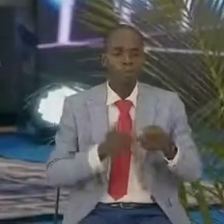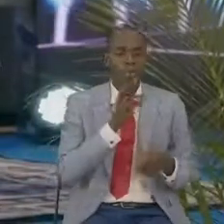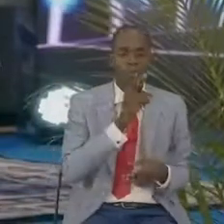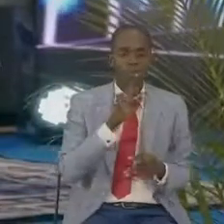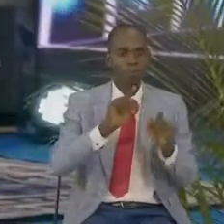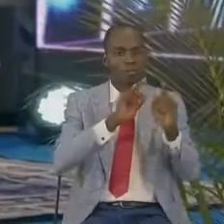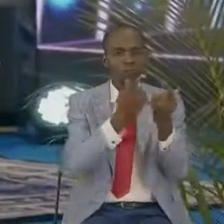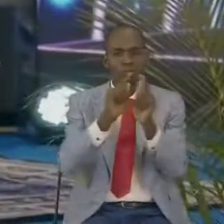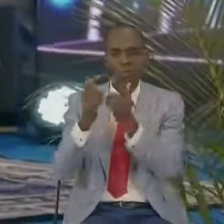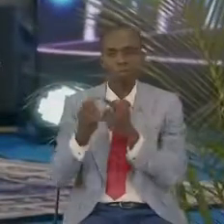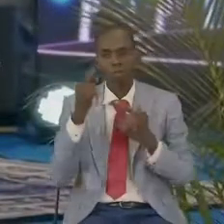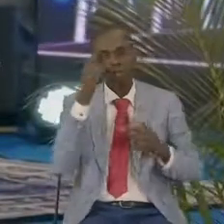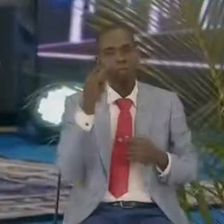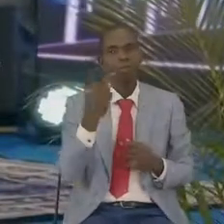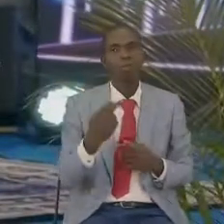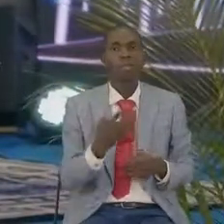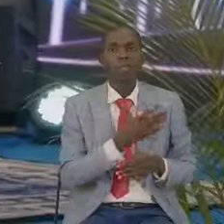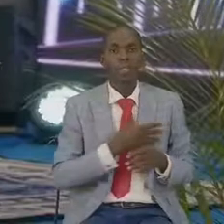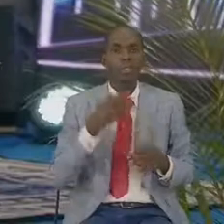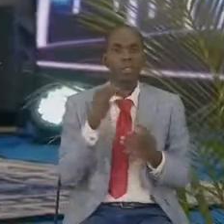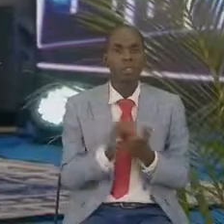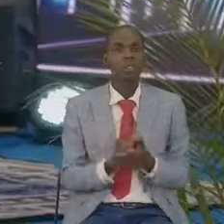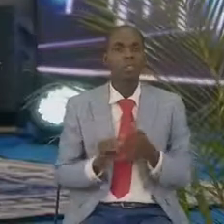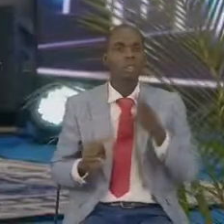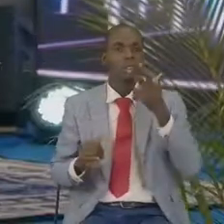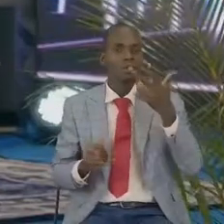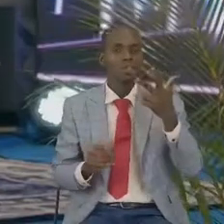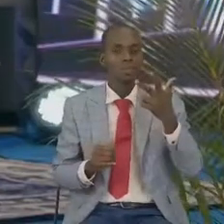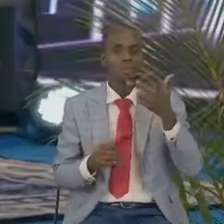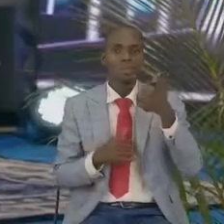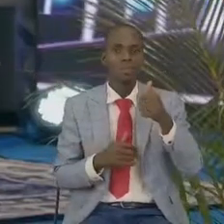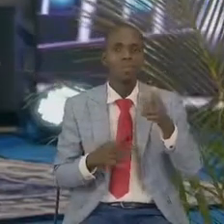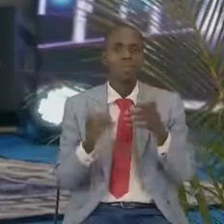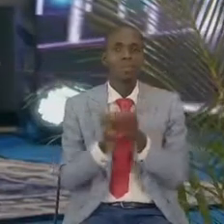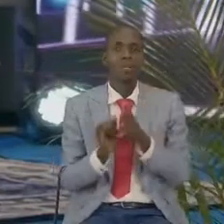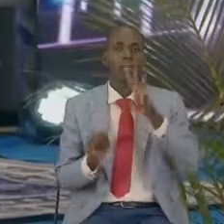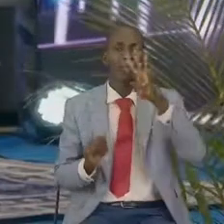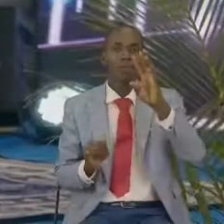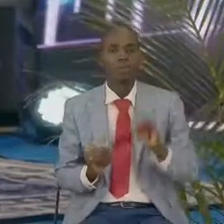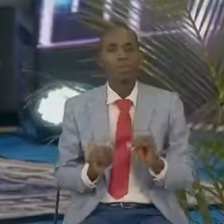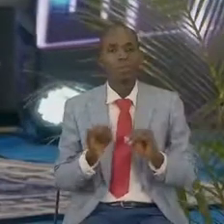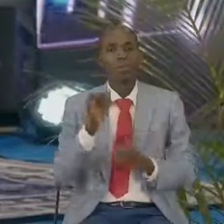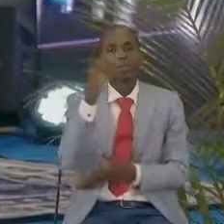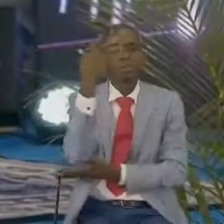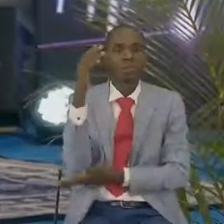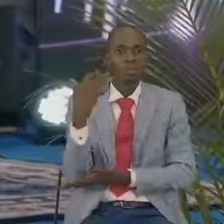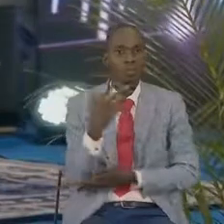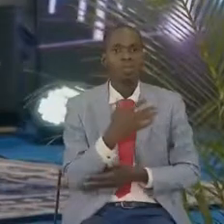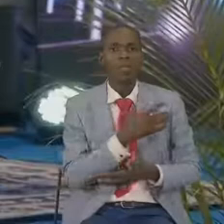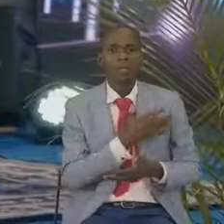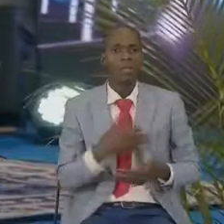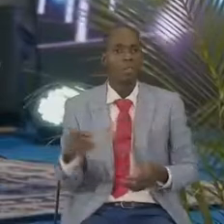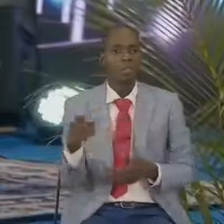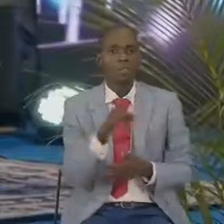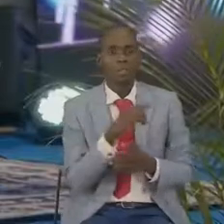dit, et 70 paniers, palmiers, ils campèrent là, près